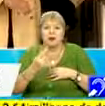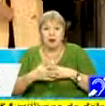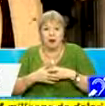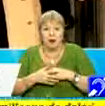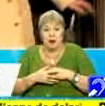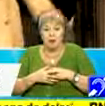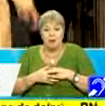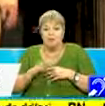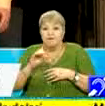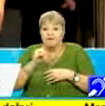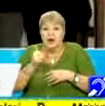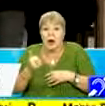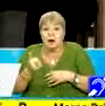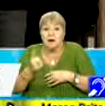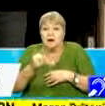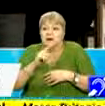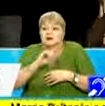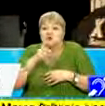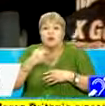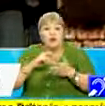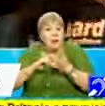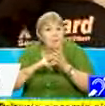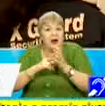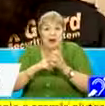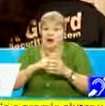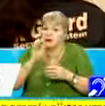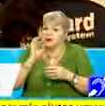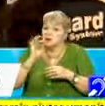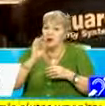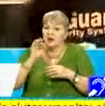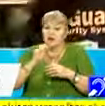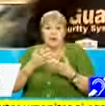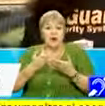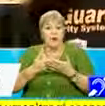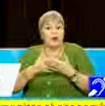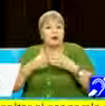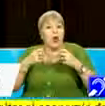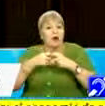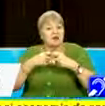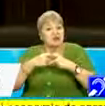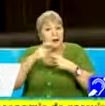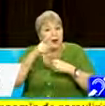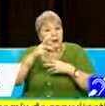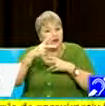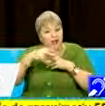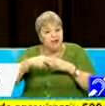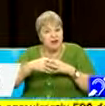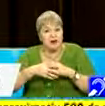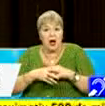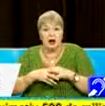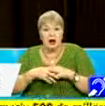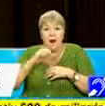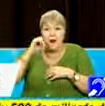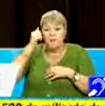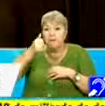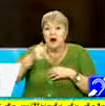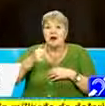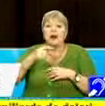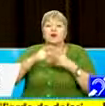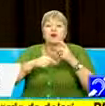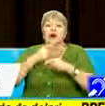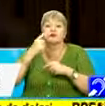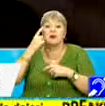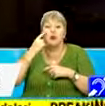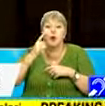iata ca nu te timp suficient suficient de pregătit pentru acest examen mâine urmează stimularea la proba obligatorie